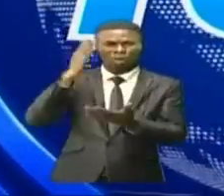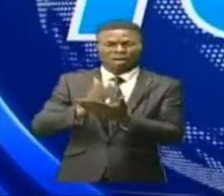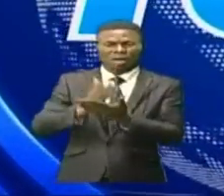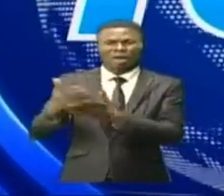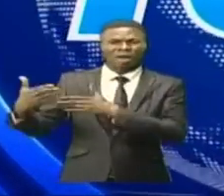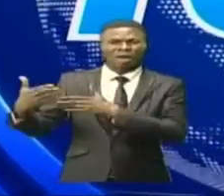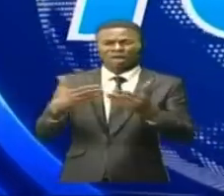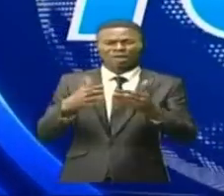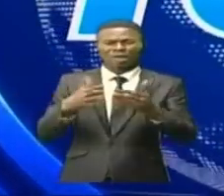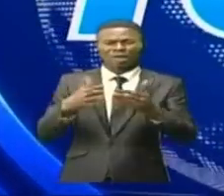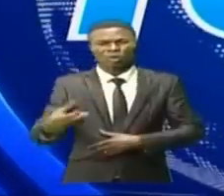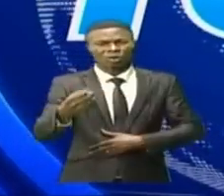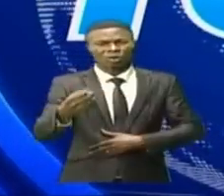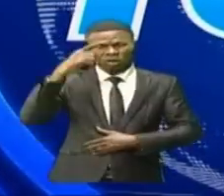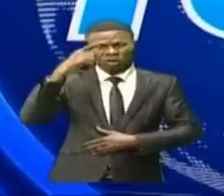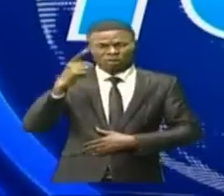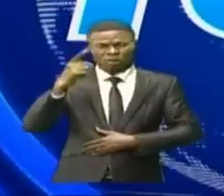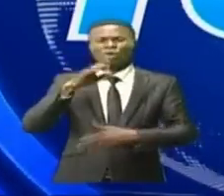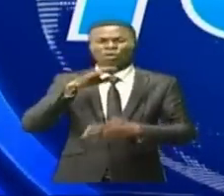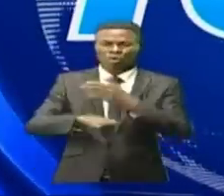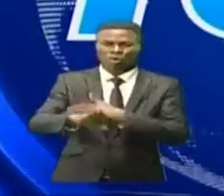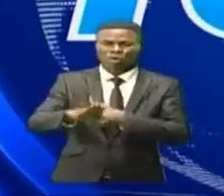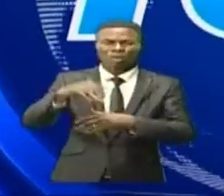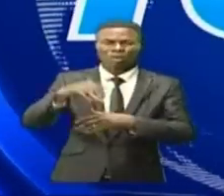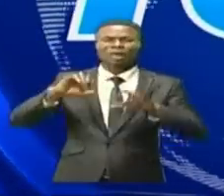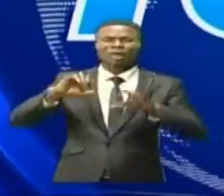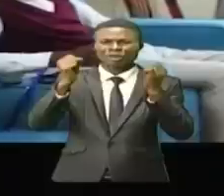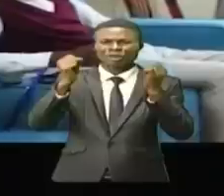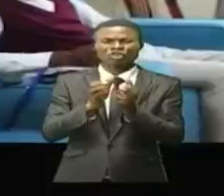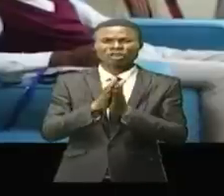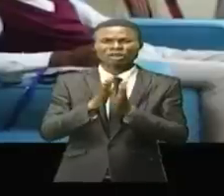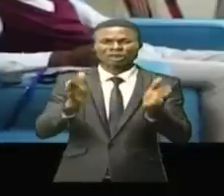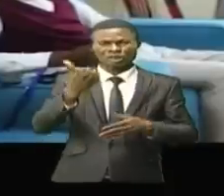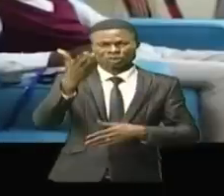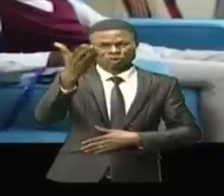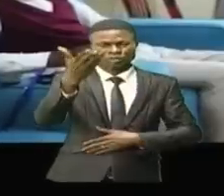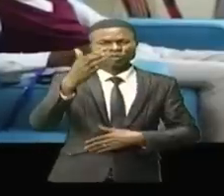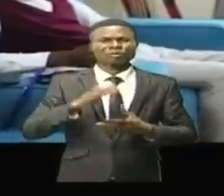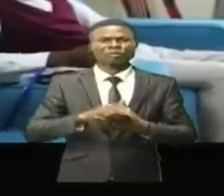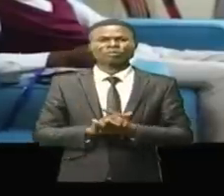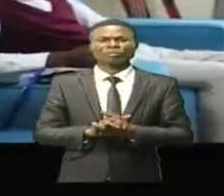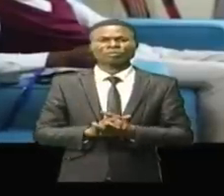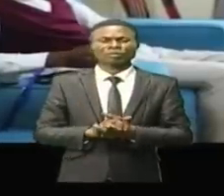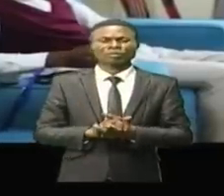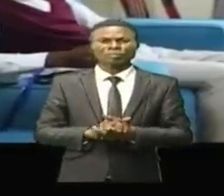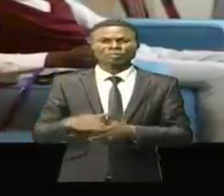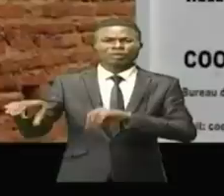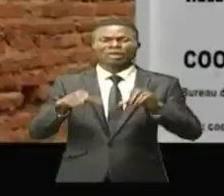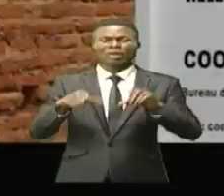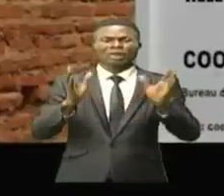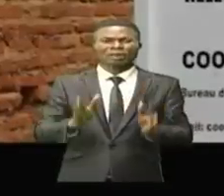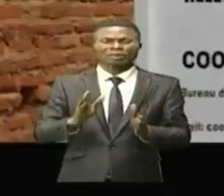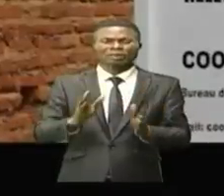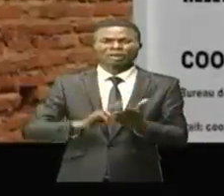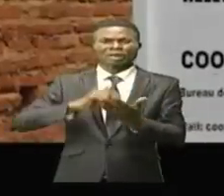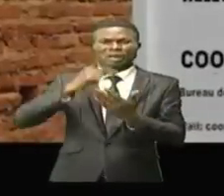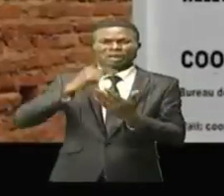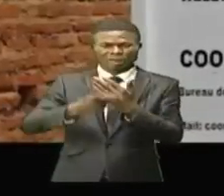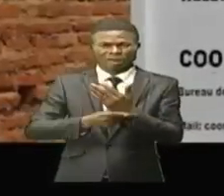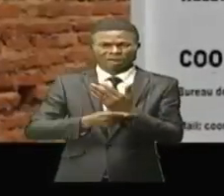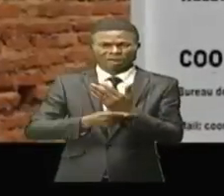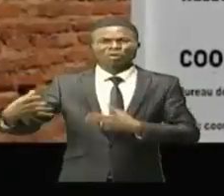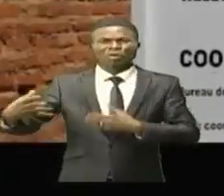démobilisation pour une réinsertion sociale. Après la nomination des animateurs du programme de désarmement,